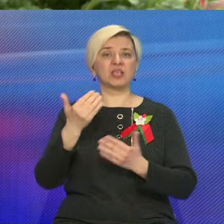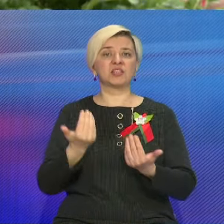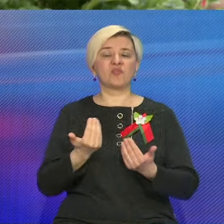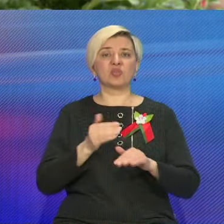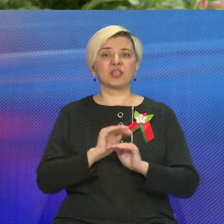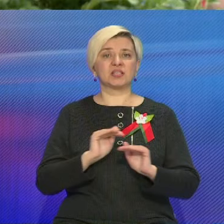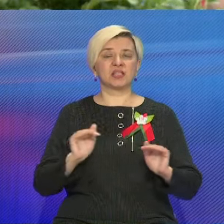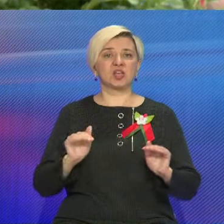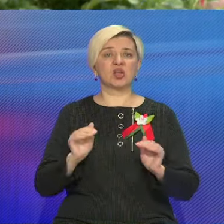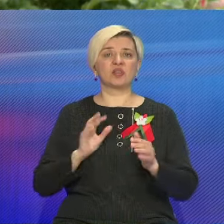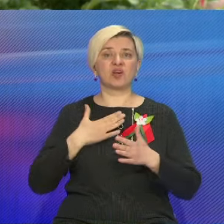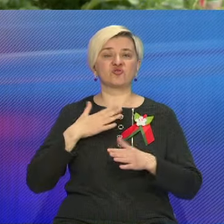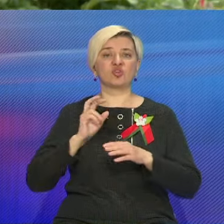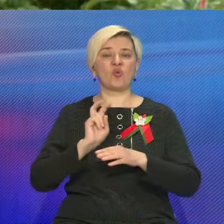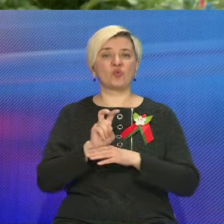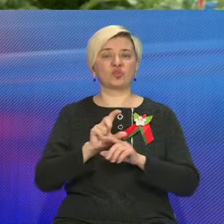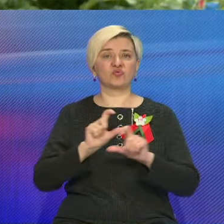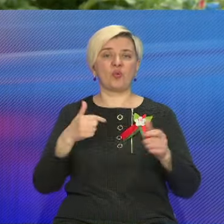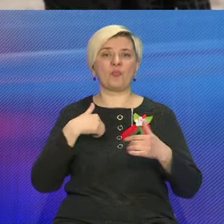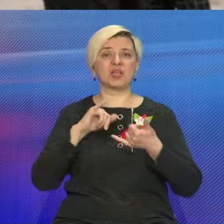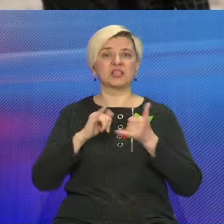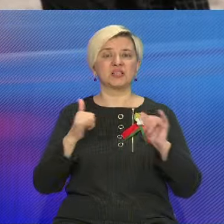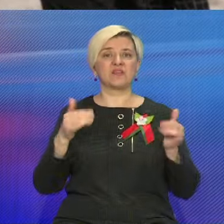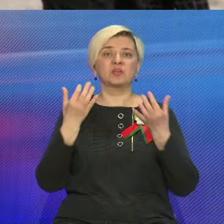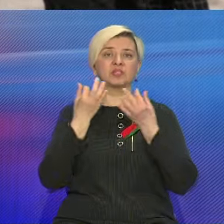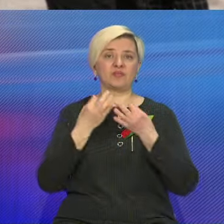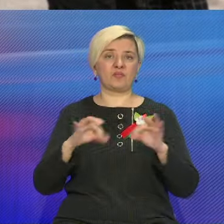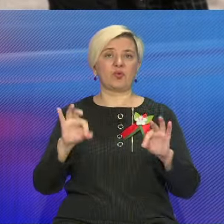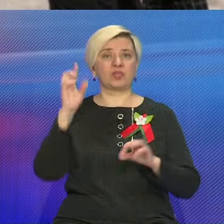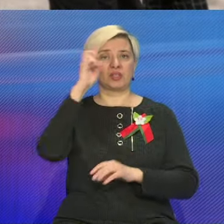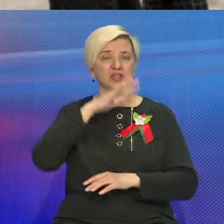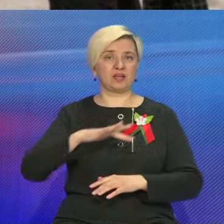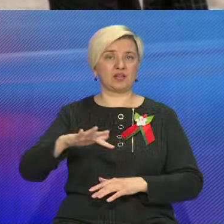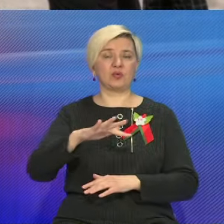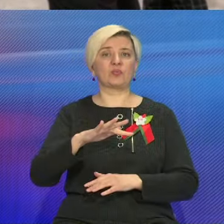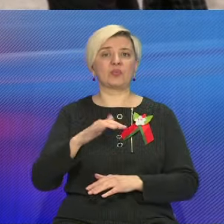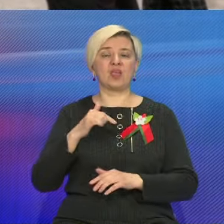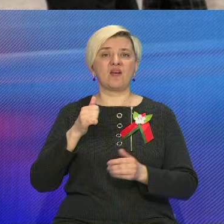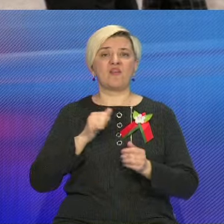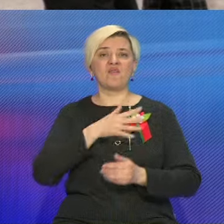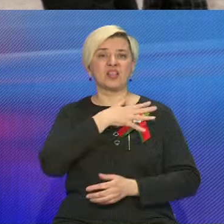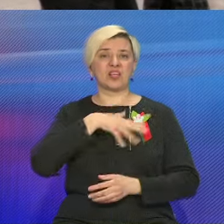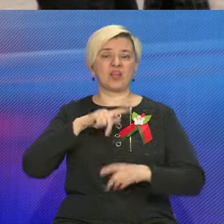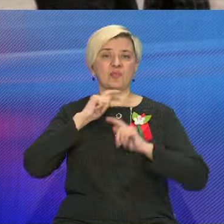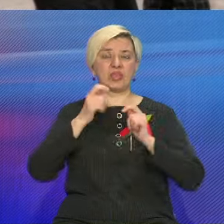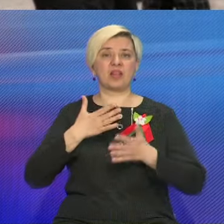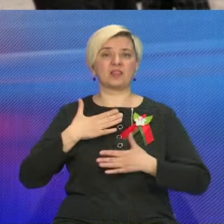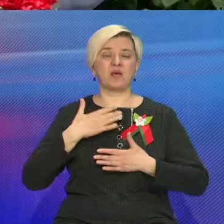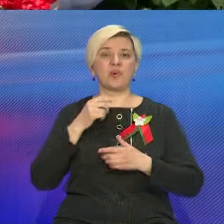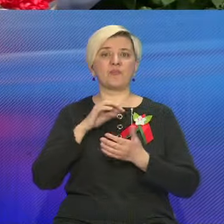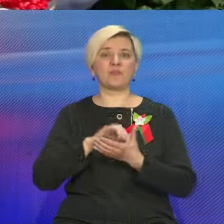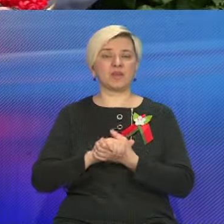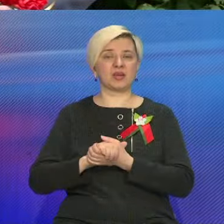как страна, суверенная страна, независимая. Ветераны подарили нам мир. И мы должны помнить и чтить их